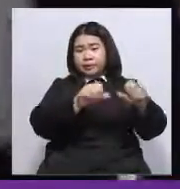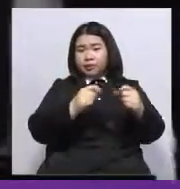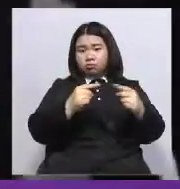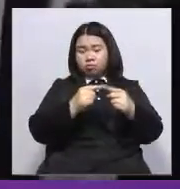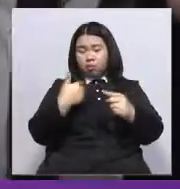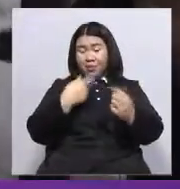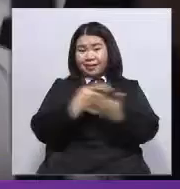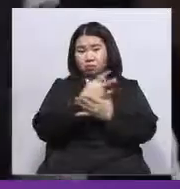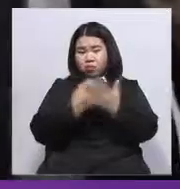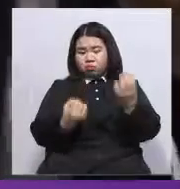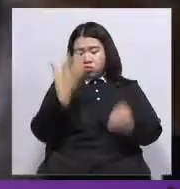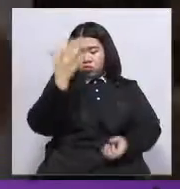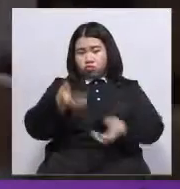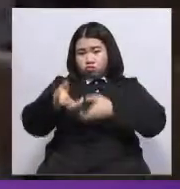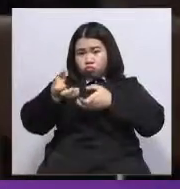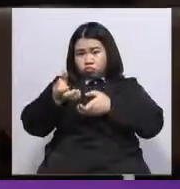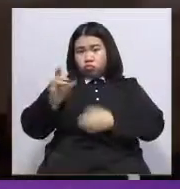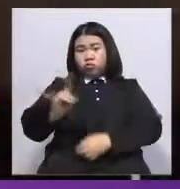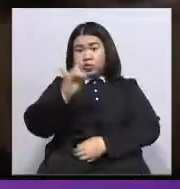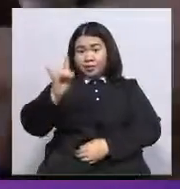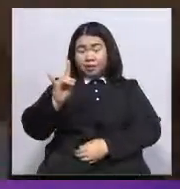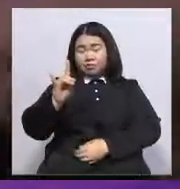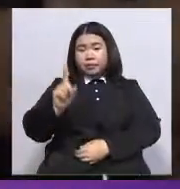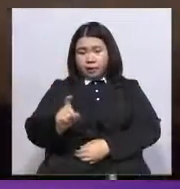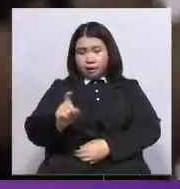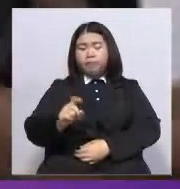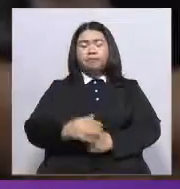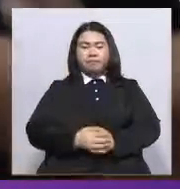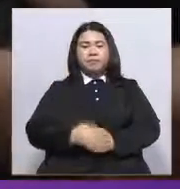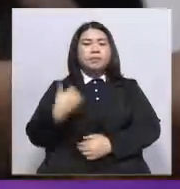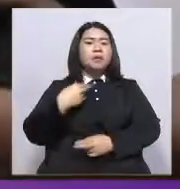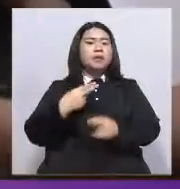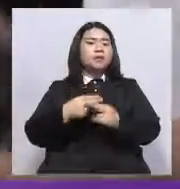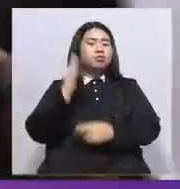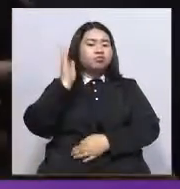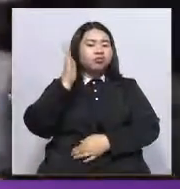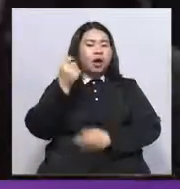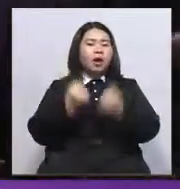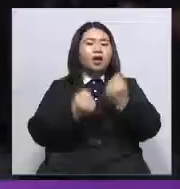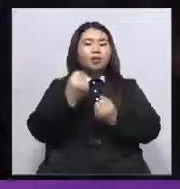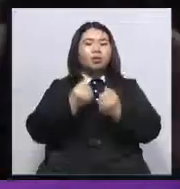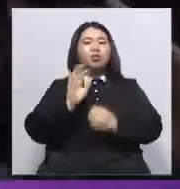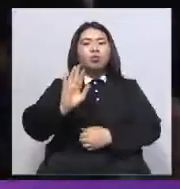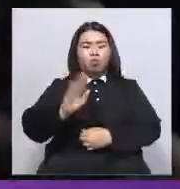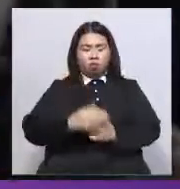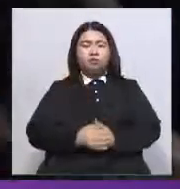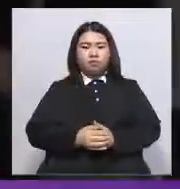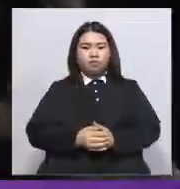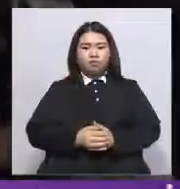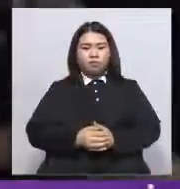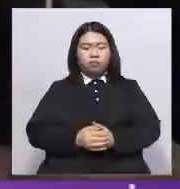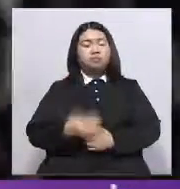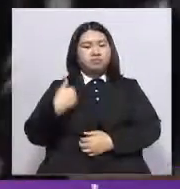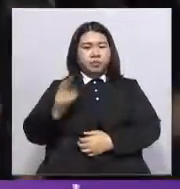สัตว์ป่าในเขตรักษาพันธุ์สัตว์ป่าทุ่งใหญ่นเรศวรด้านตะวันตกและนายยงโดดเครือพนักงานขับรถในวันที่เกิดเหตุนะคะได้เดินท